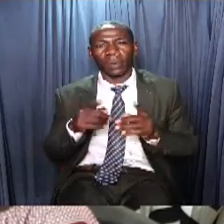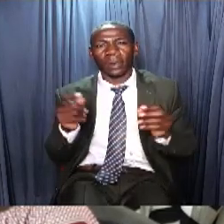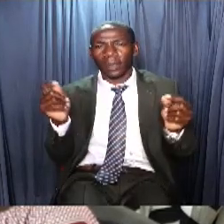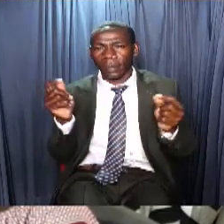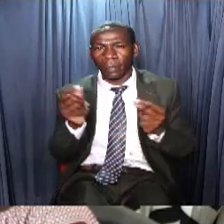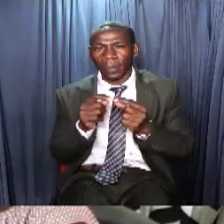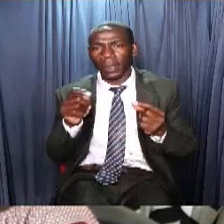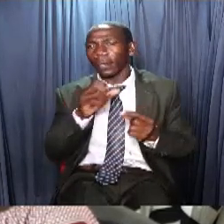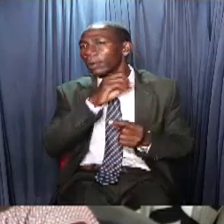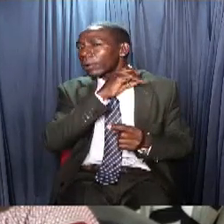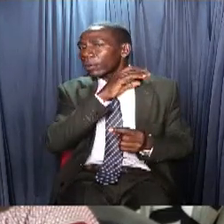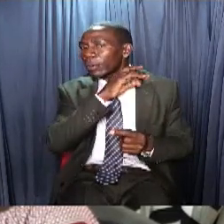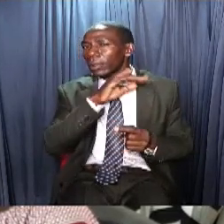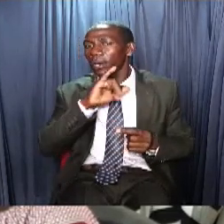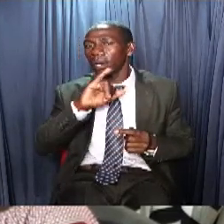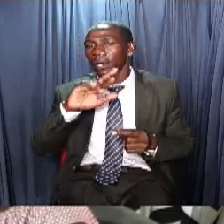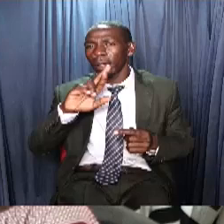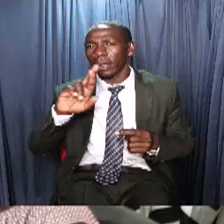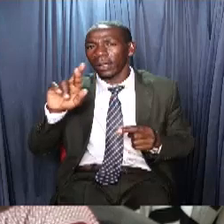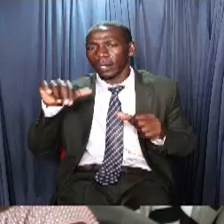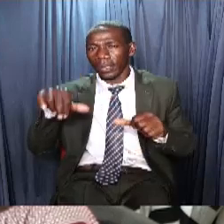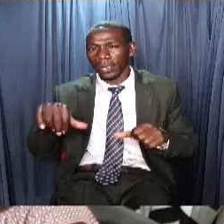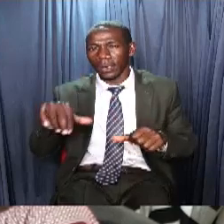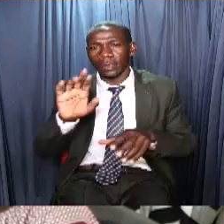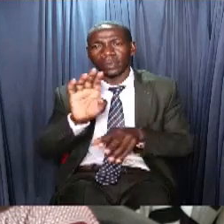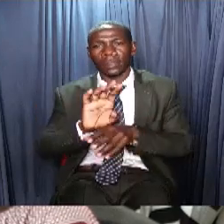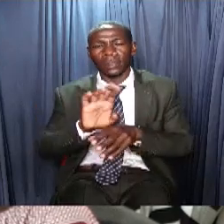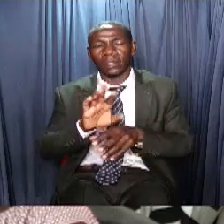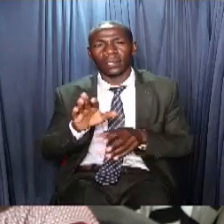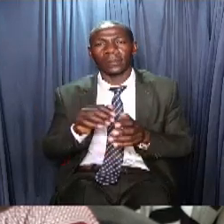uchungu manunguniko yako uko. But bitterness murmuring you are just there.